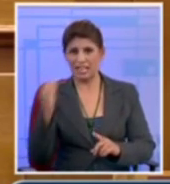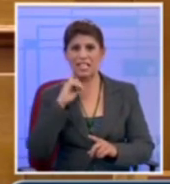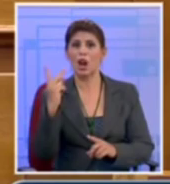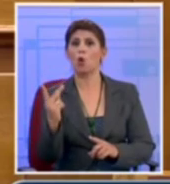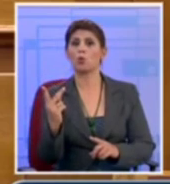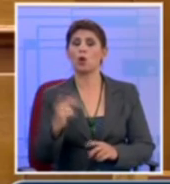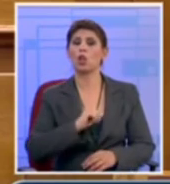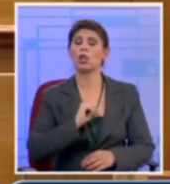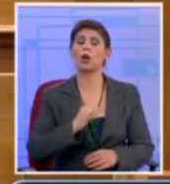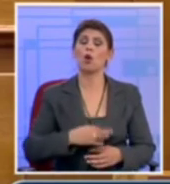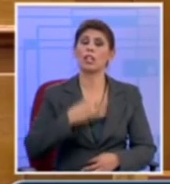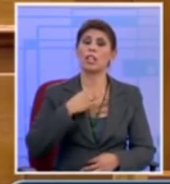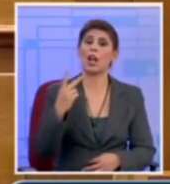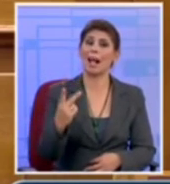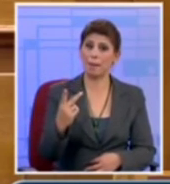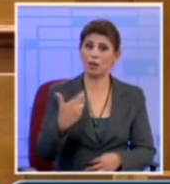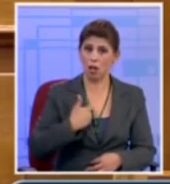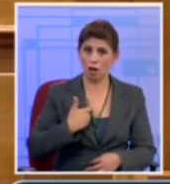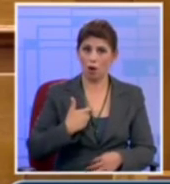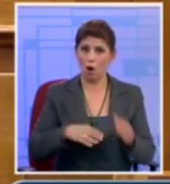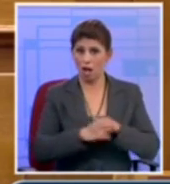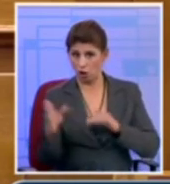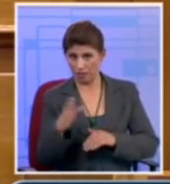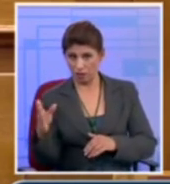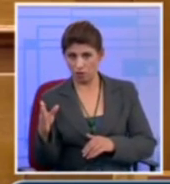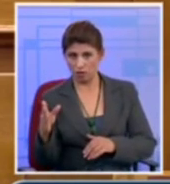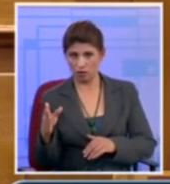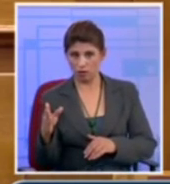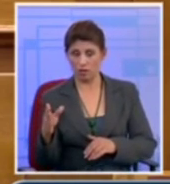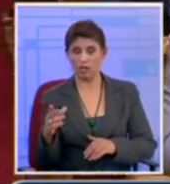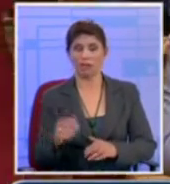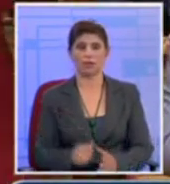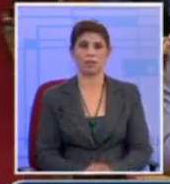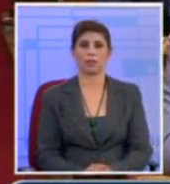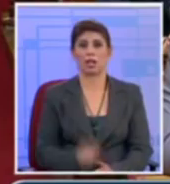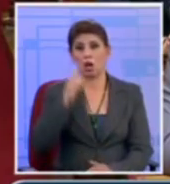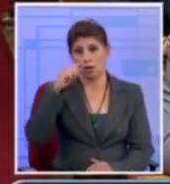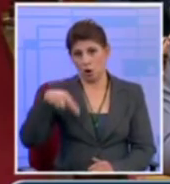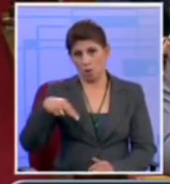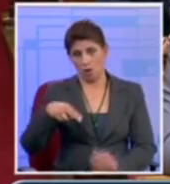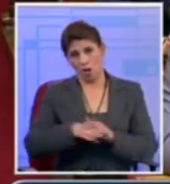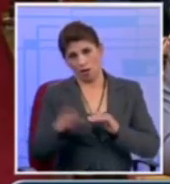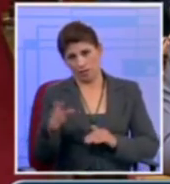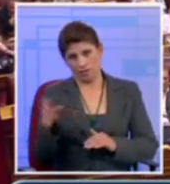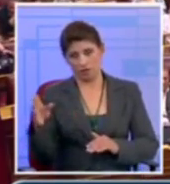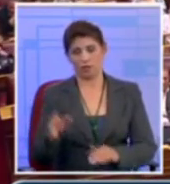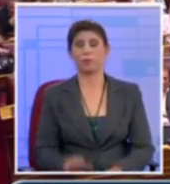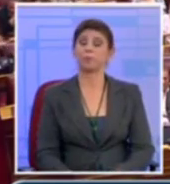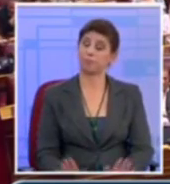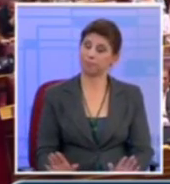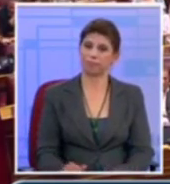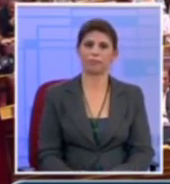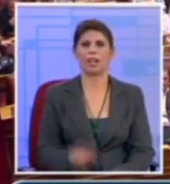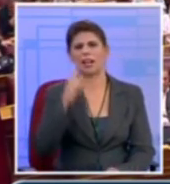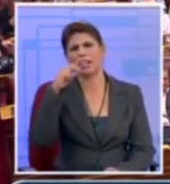είναι ακροδεξιά? Ο κ. Καμένος είναι ακροδεξιός? Είμαι εγώ ακροδεξιός? Ο Νικολόπουλος είναι ακροδεξιός. Μάλιστα. Και επειδή είναι